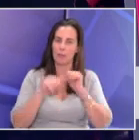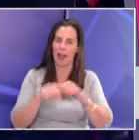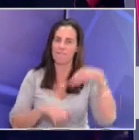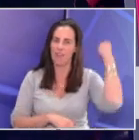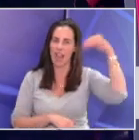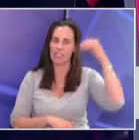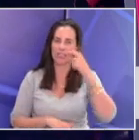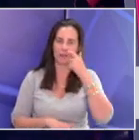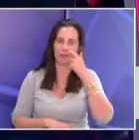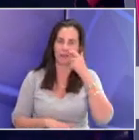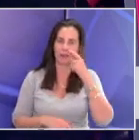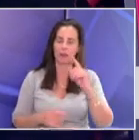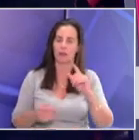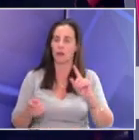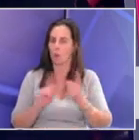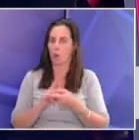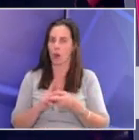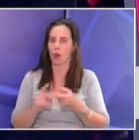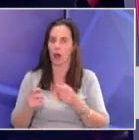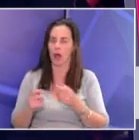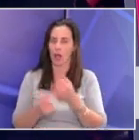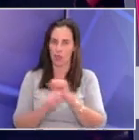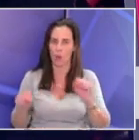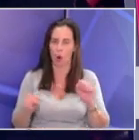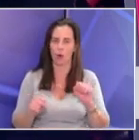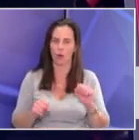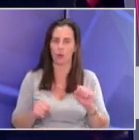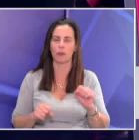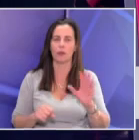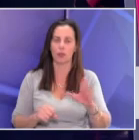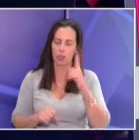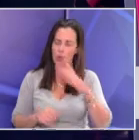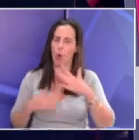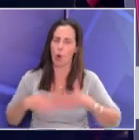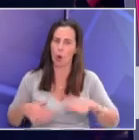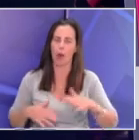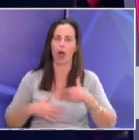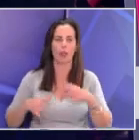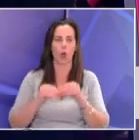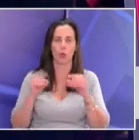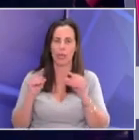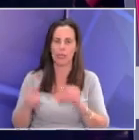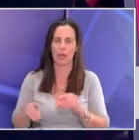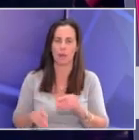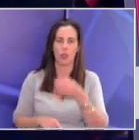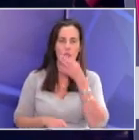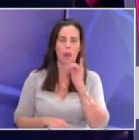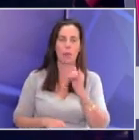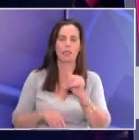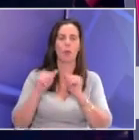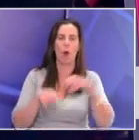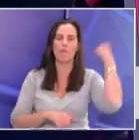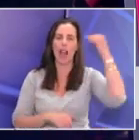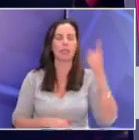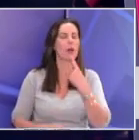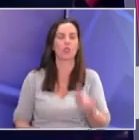פרו-פלסטינית, לעומת המפלגה הדמוקרטית, שאומרת ככה להרגיע את הקול היהודי, תהיו רגועים, אנחנו איתכם. השאלה מה זה פרו-פלסטיני?